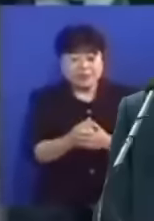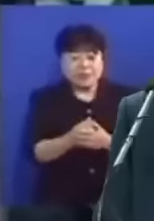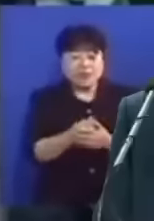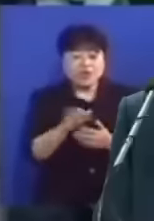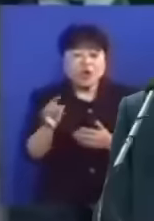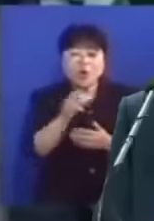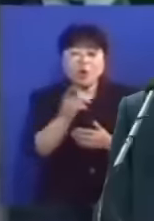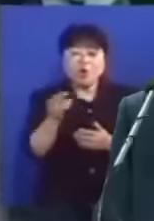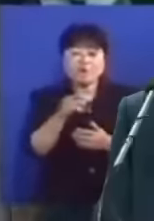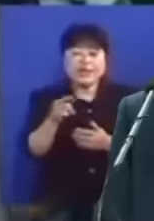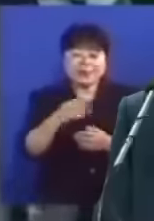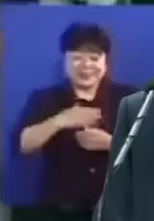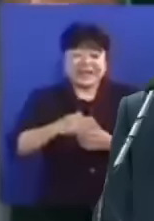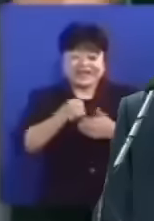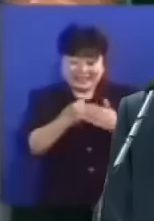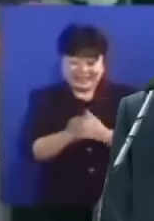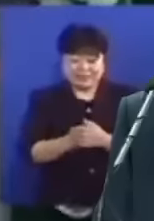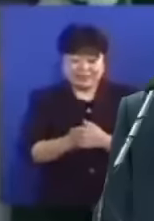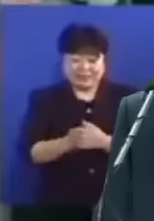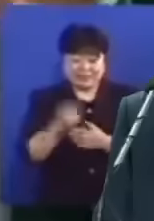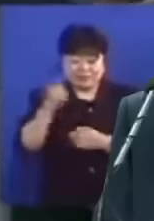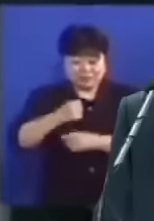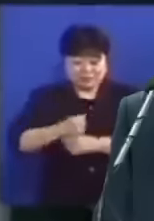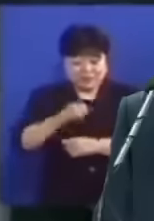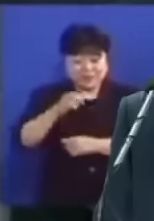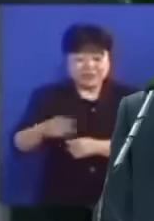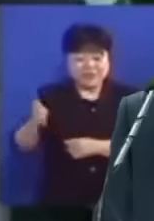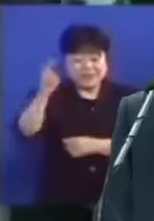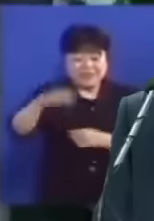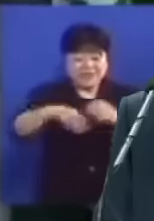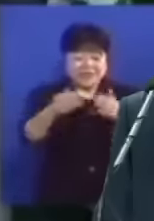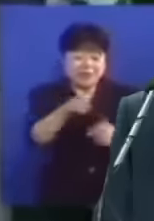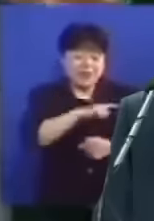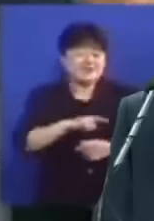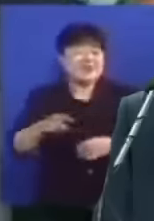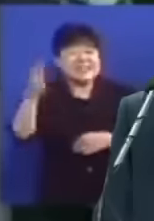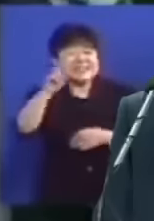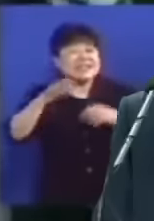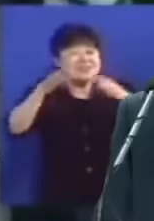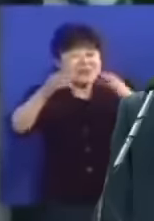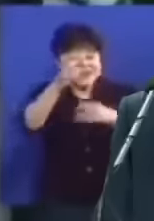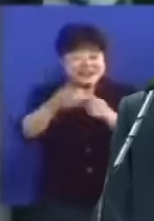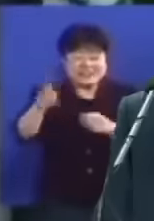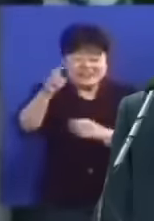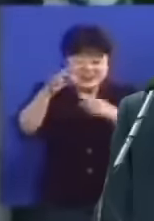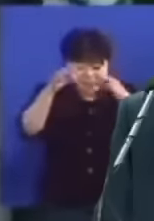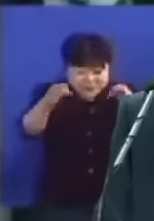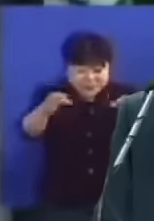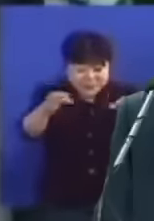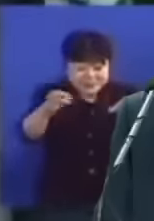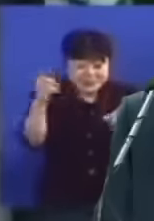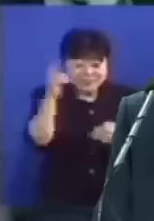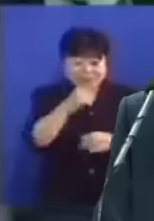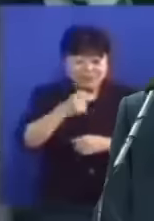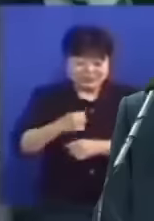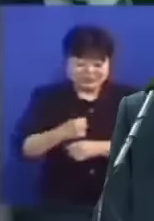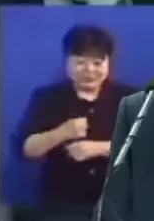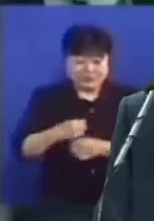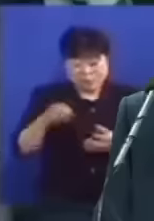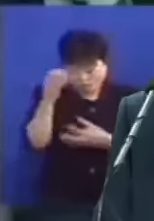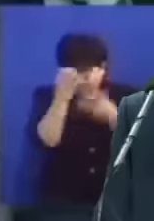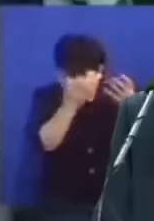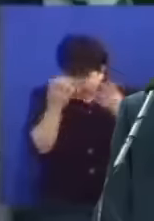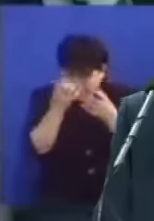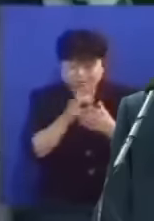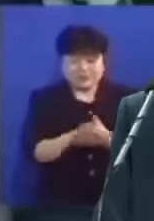알았기 때문에 적군들 앞에서 성가대원들이 찬양을 부르고 하나님을 찬미하며 적군 가운데 큰 혼란이